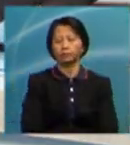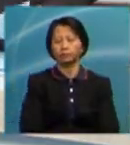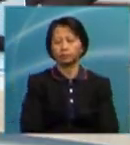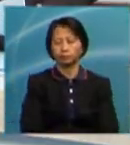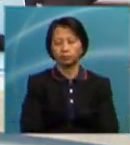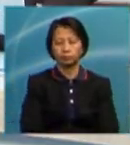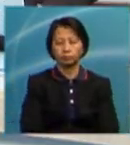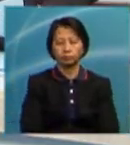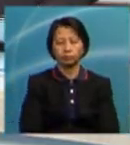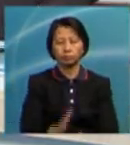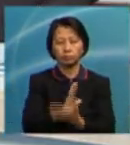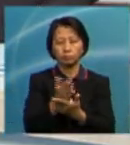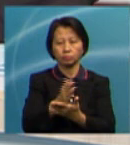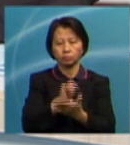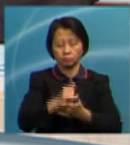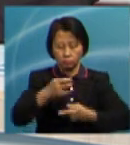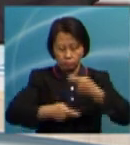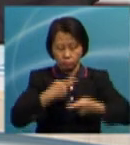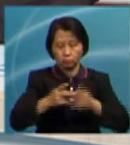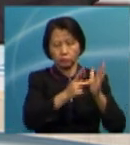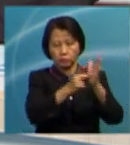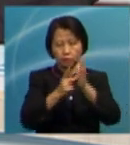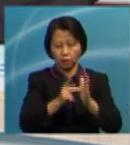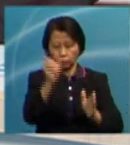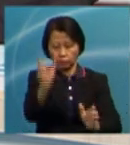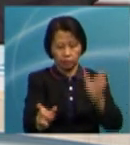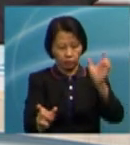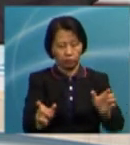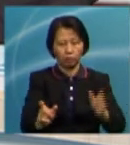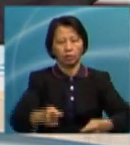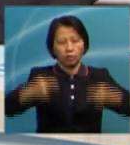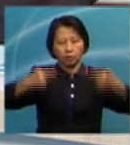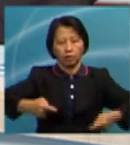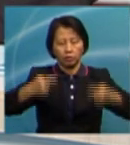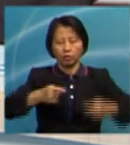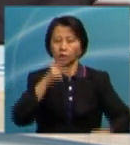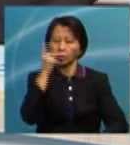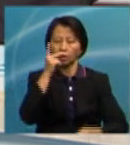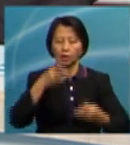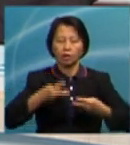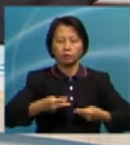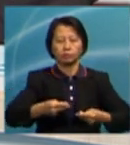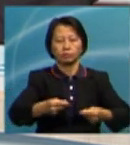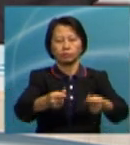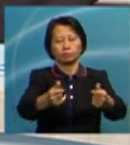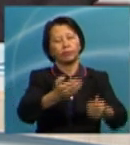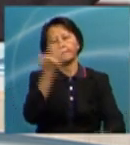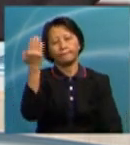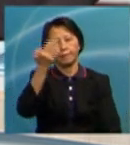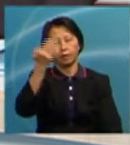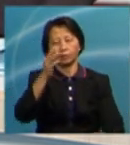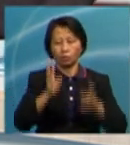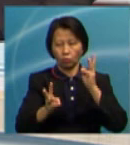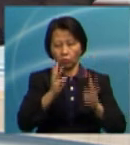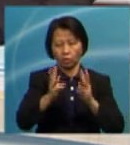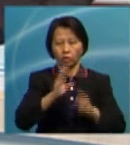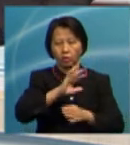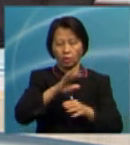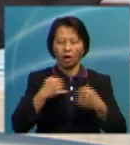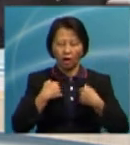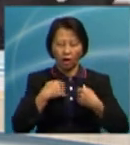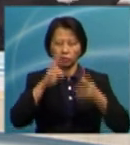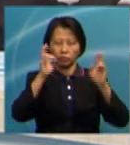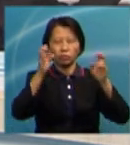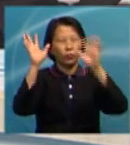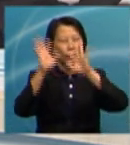Awam sementara itu proses berkempen calon-calon yang bertanding bagi Dun Kajang berjalan seperti biasa walaupun diselubungi